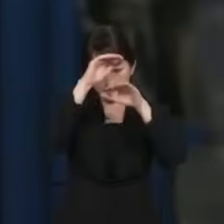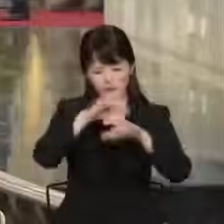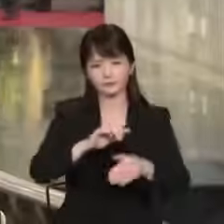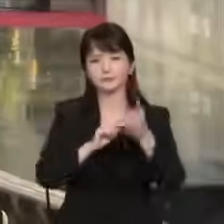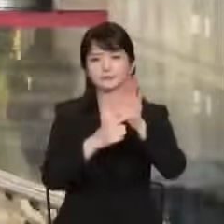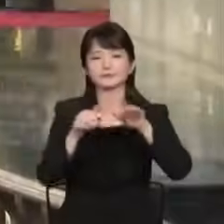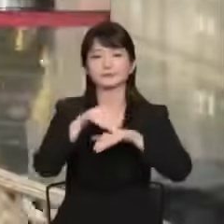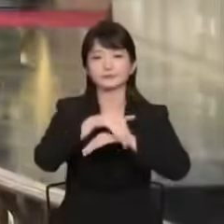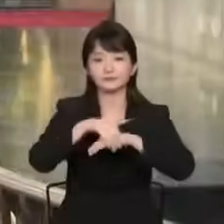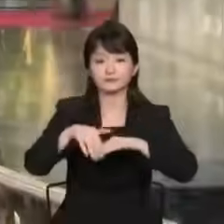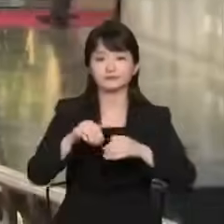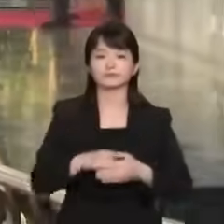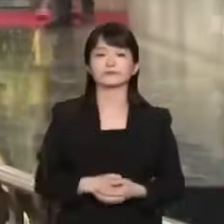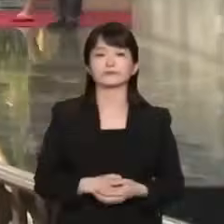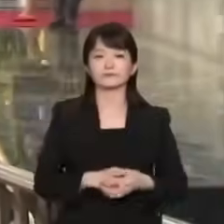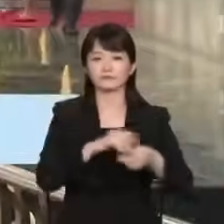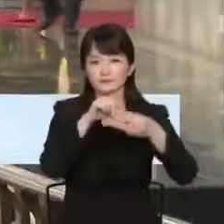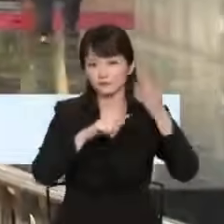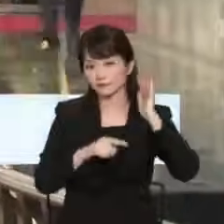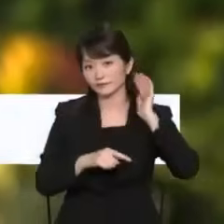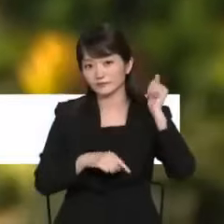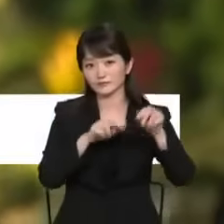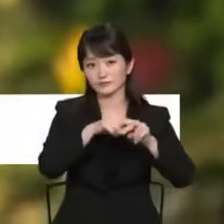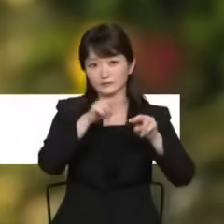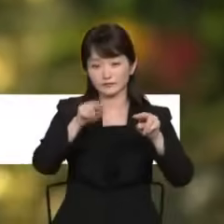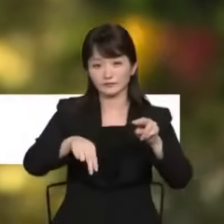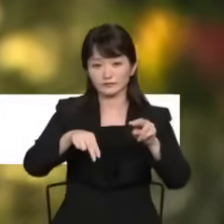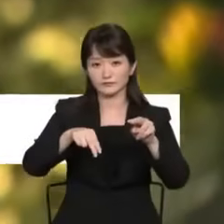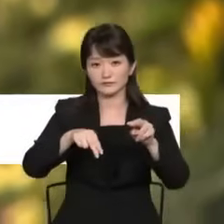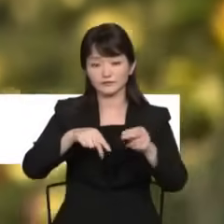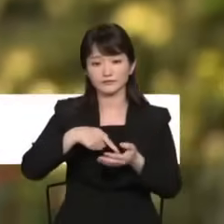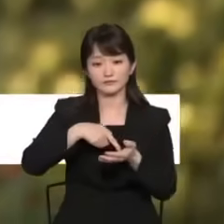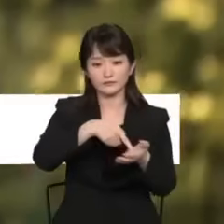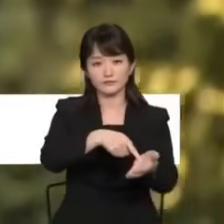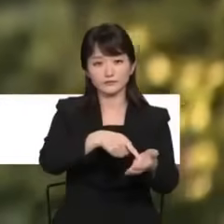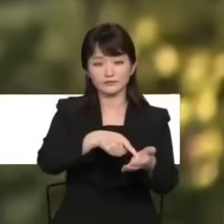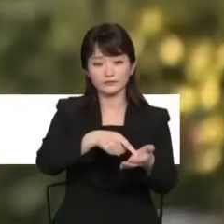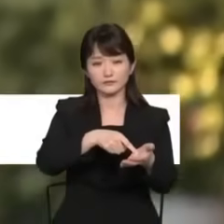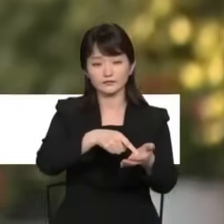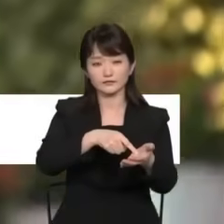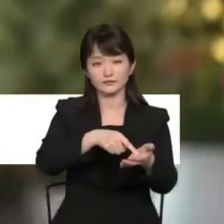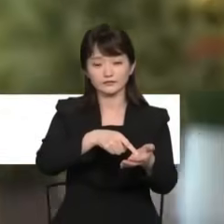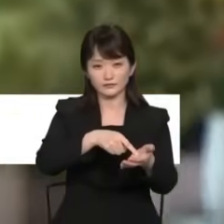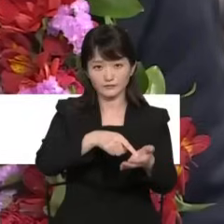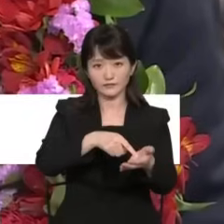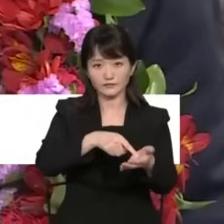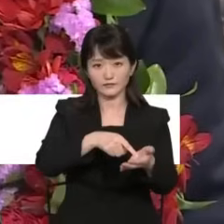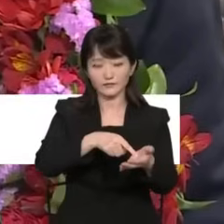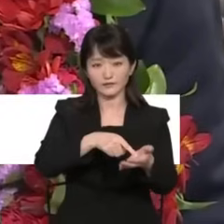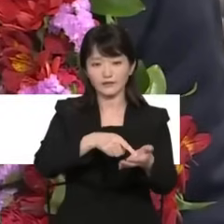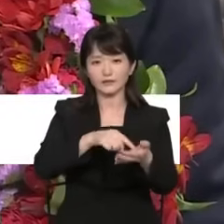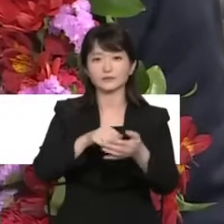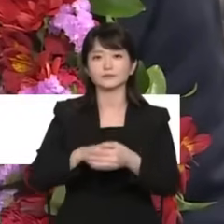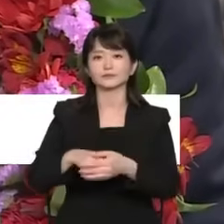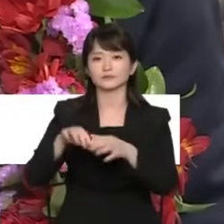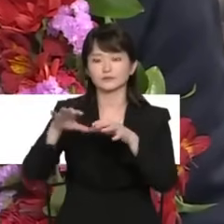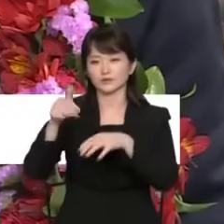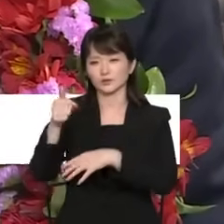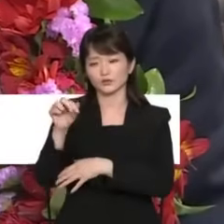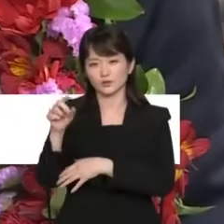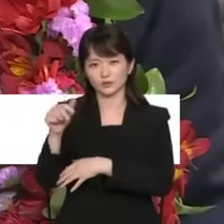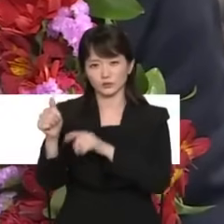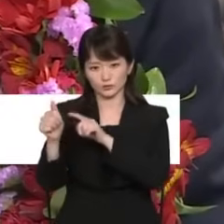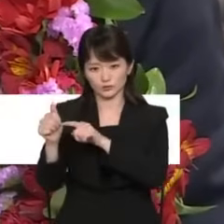전했습니다. 윤 대통령에게 사의를 표명한 한덕수 국무총리 역시 교체가 유력시되는 가운데 주호영, 권영세 의원